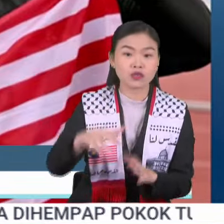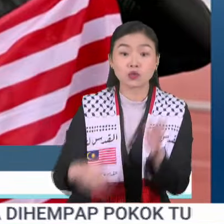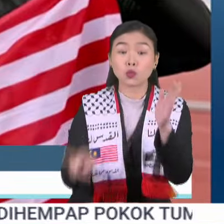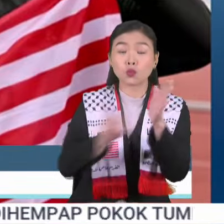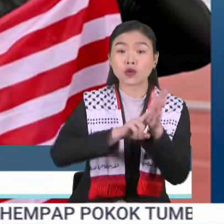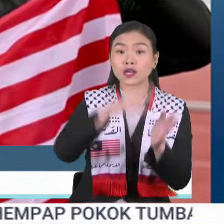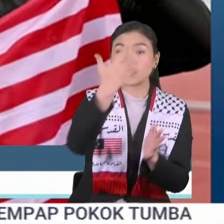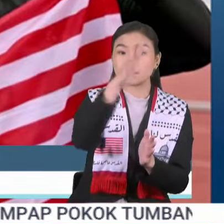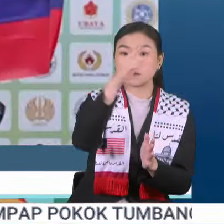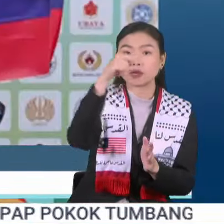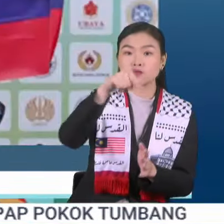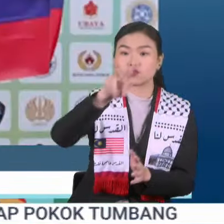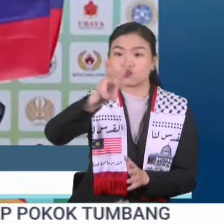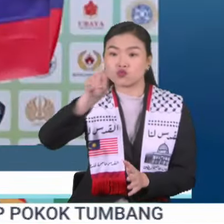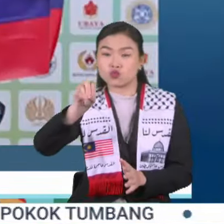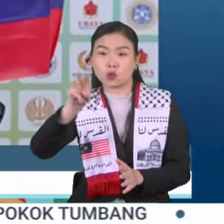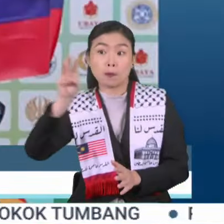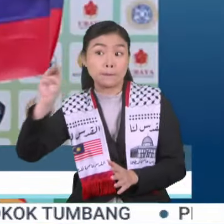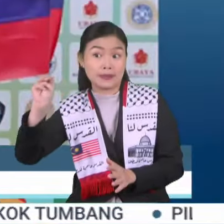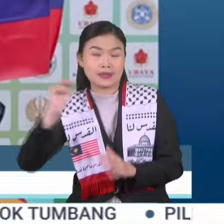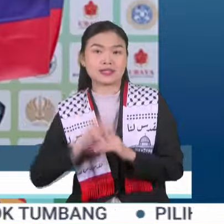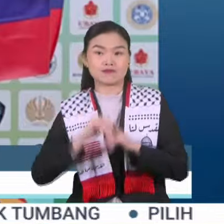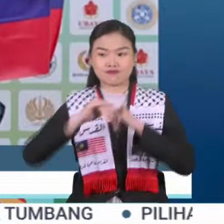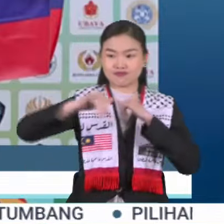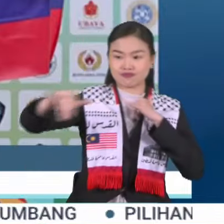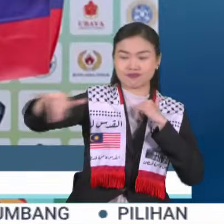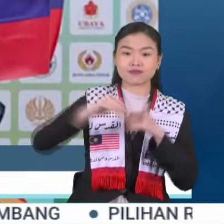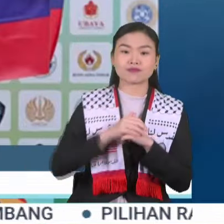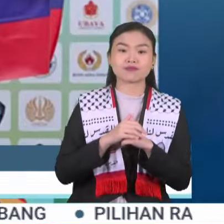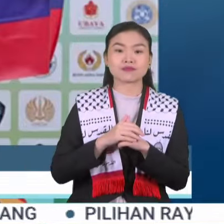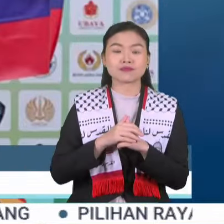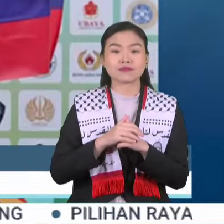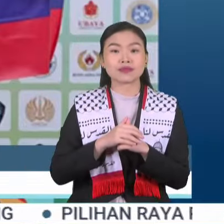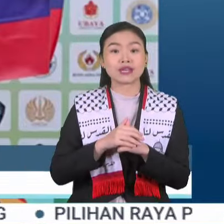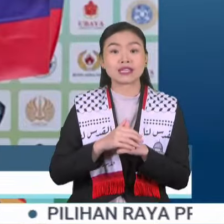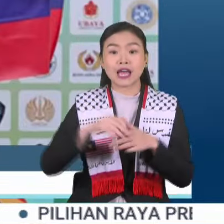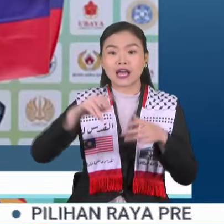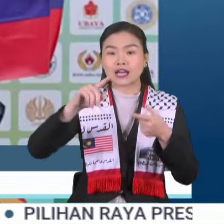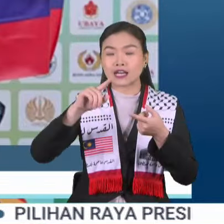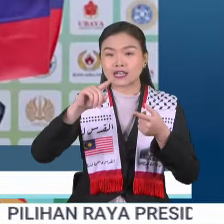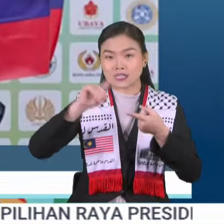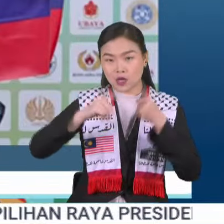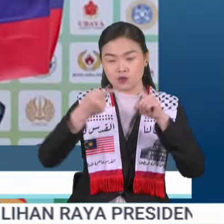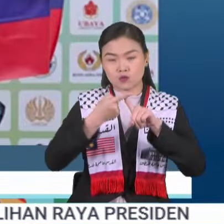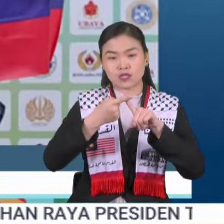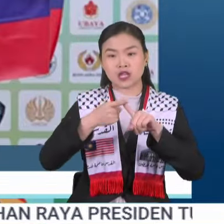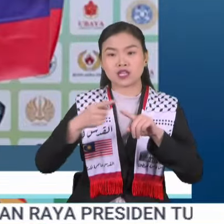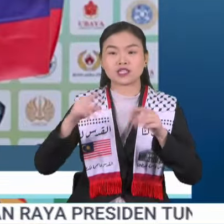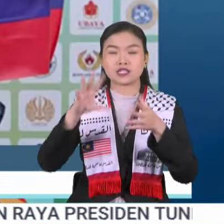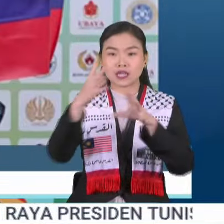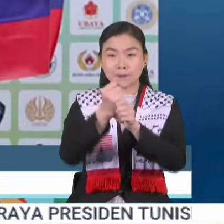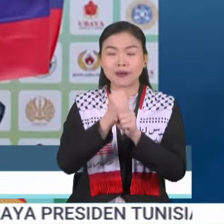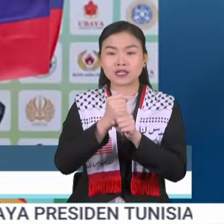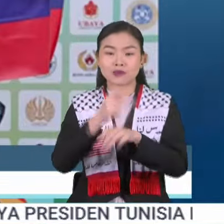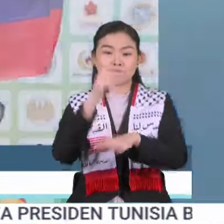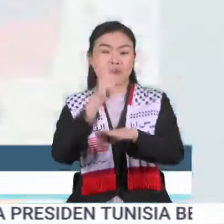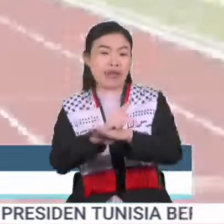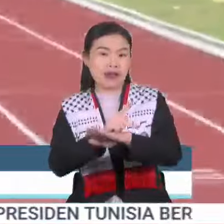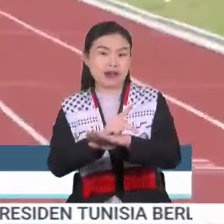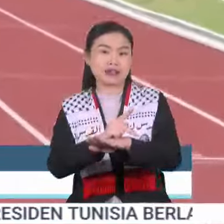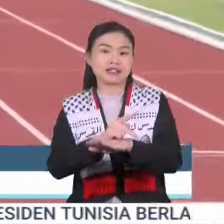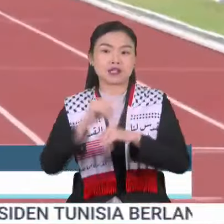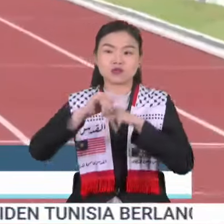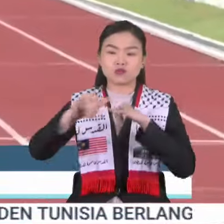catatan 15.20 meter mendahului rakan sepasukannya di tempat kedua dengan perbezaan jarak 2.72